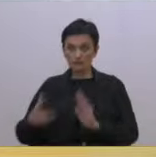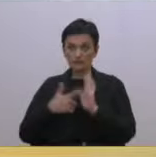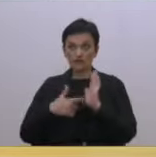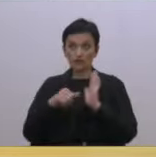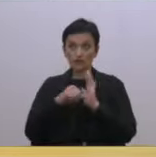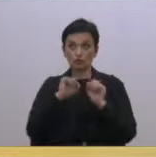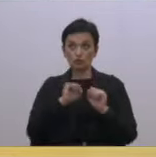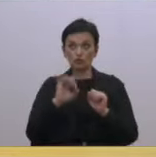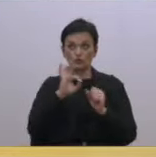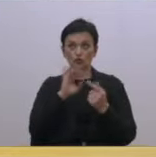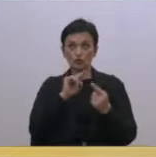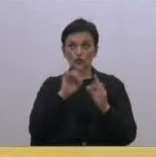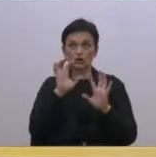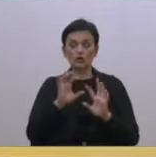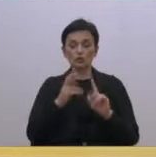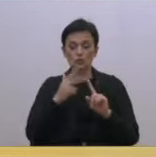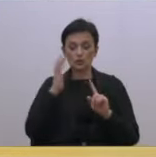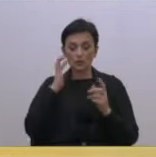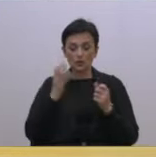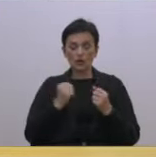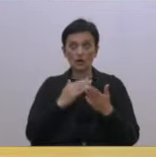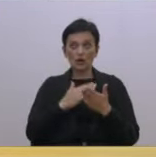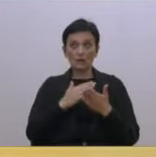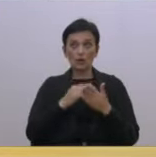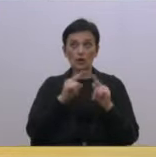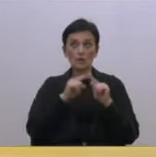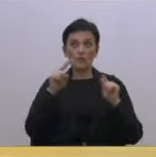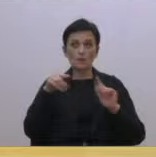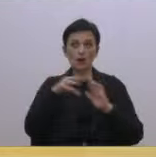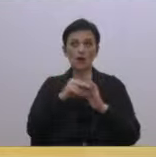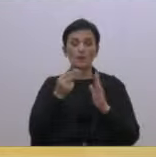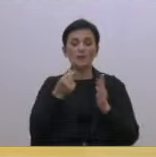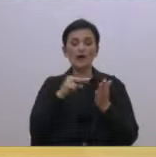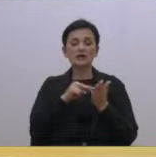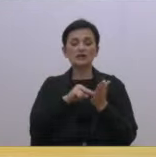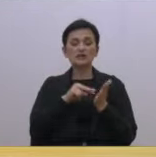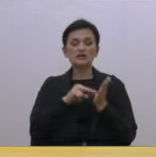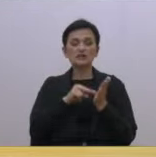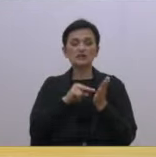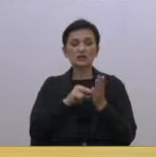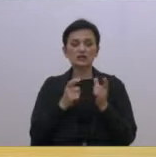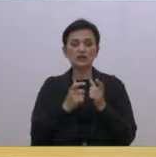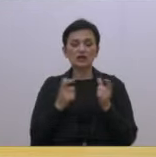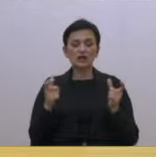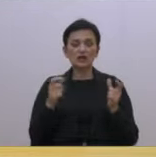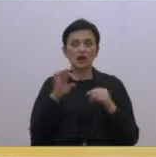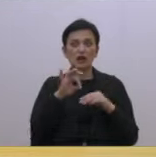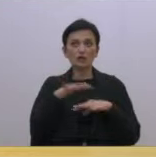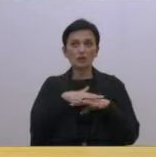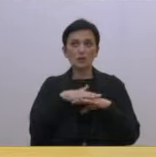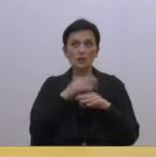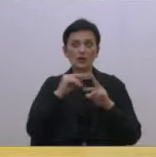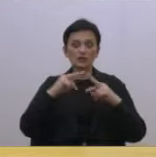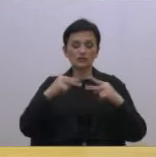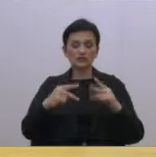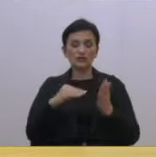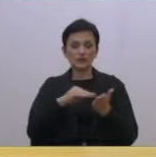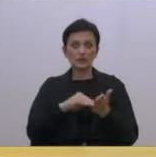სამოცდათექვსმეტი მოხრე ნულ წინააღმდეგ კანონ მესამე მოსმენით მიღებული. ამავე პაკეტში ფასიან ქაღალდების ბაზრის შესახებ კანონშრომა მესამე მოსმენით ხო ჩართოთ კენჭისყრის